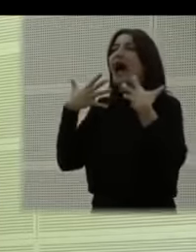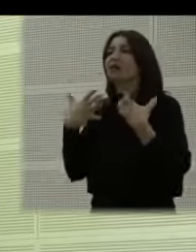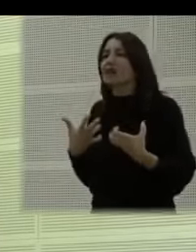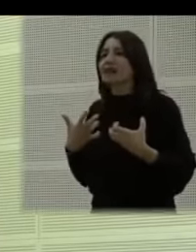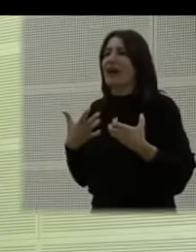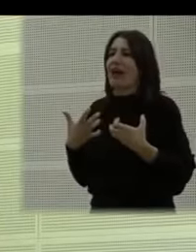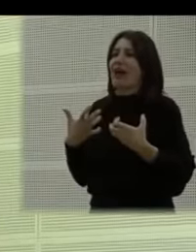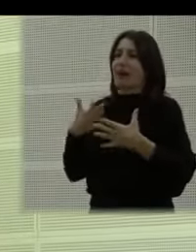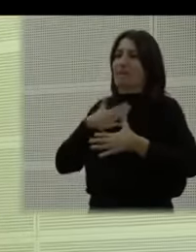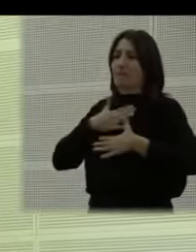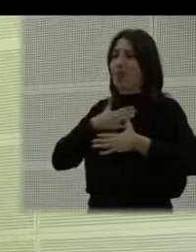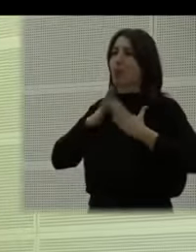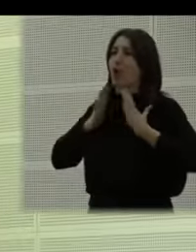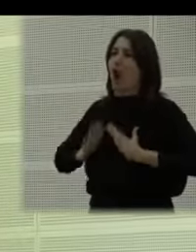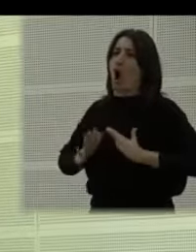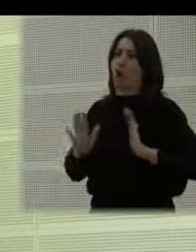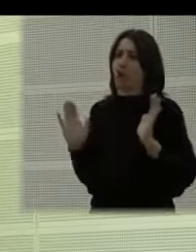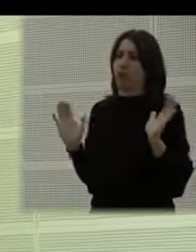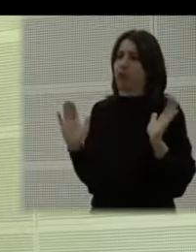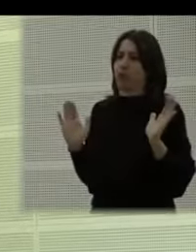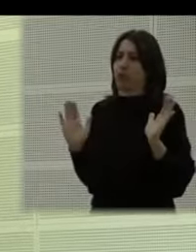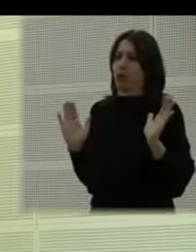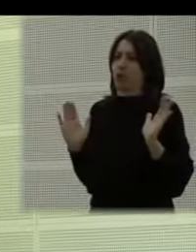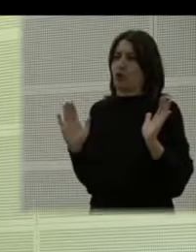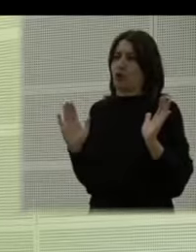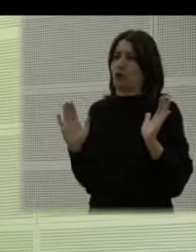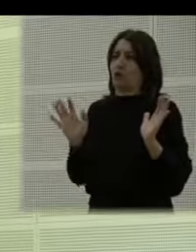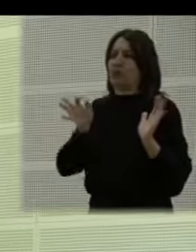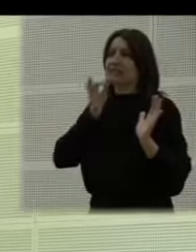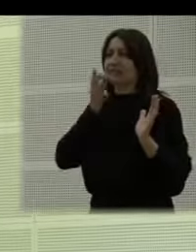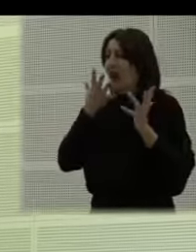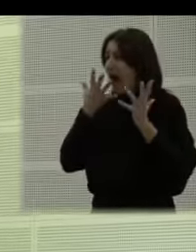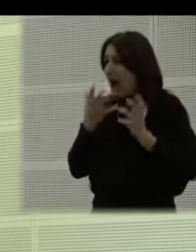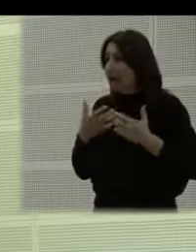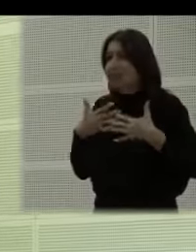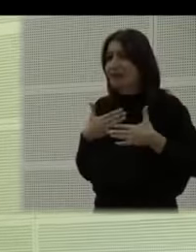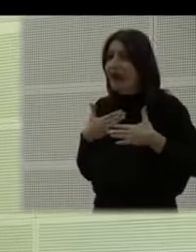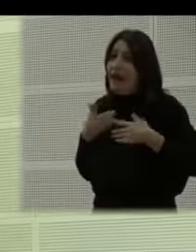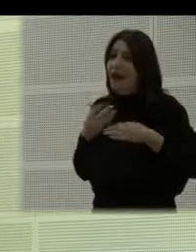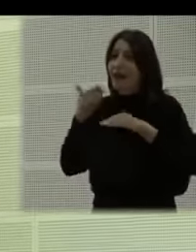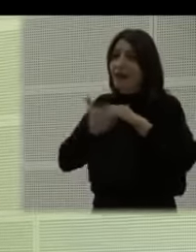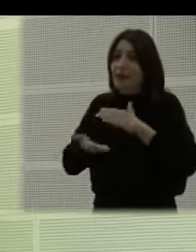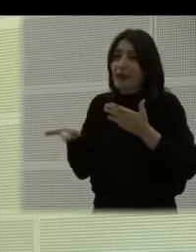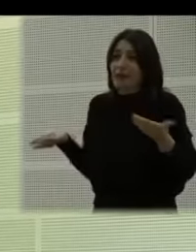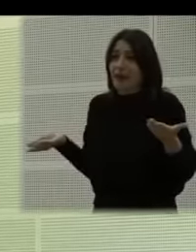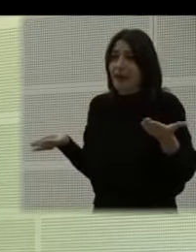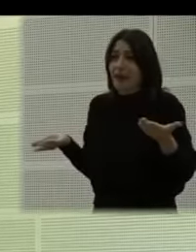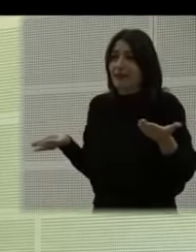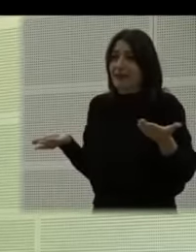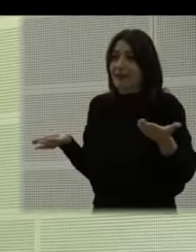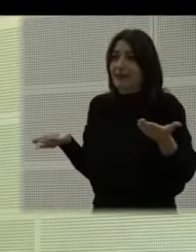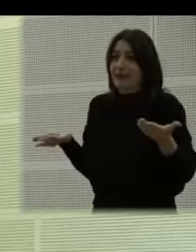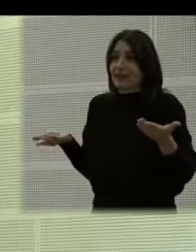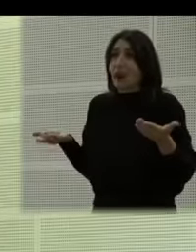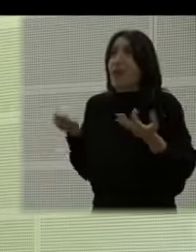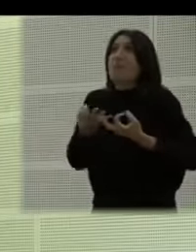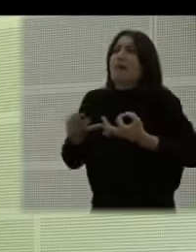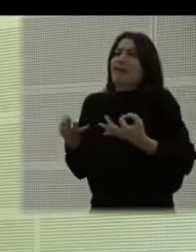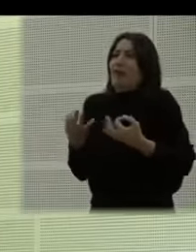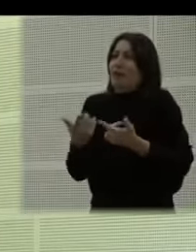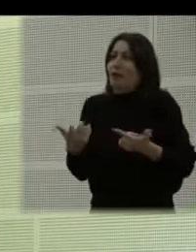corpo, che vuol dire accettarne i limiti, ma soprattutto cercare di